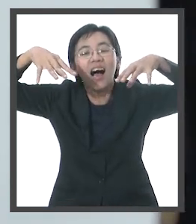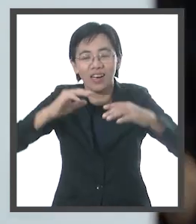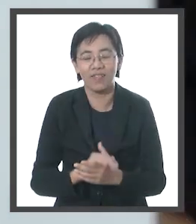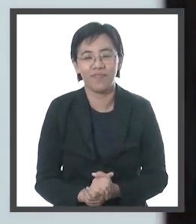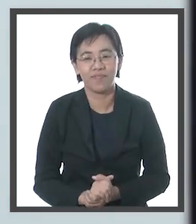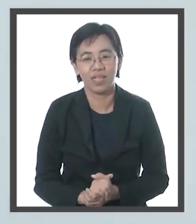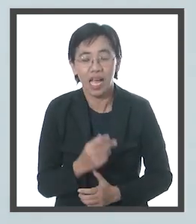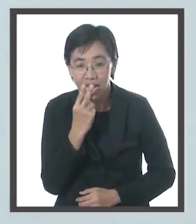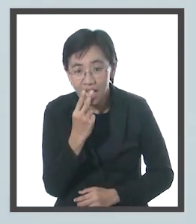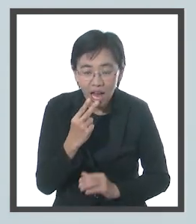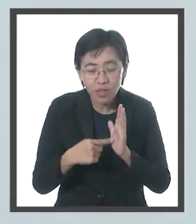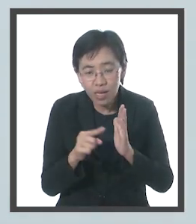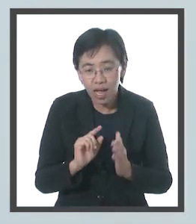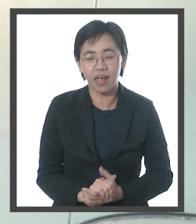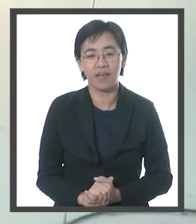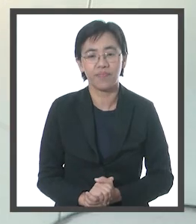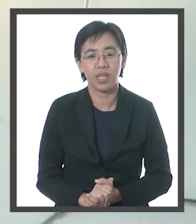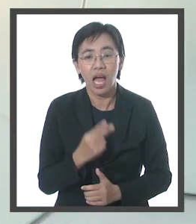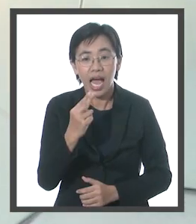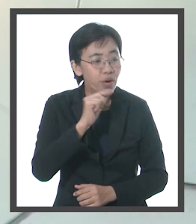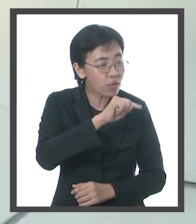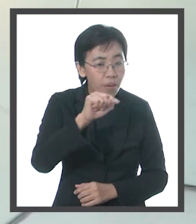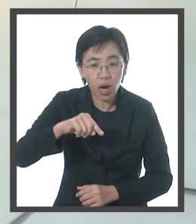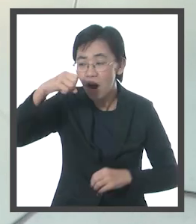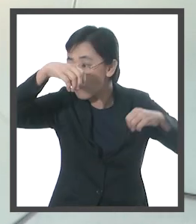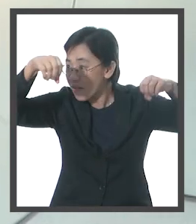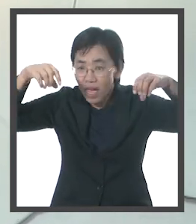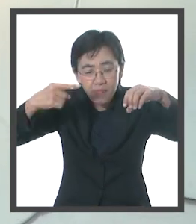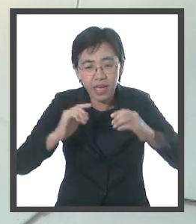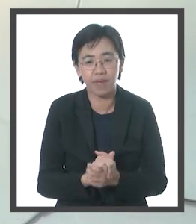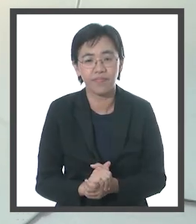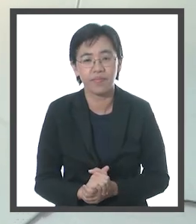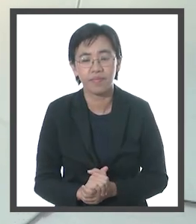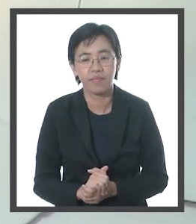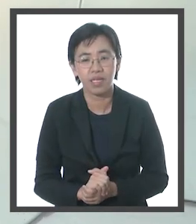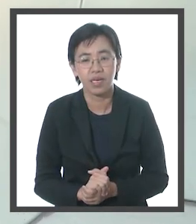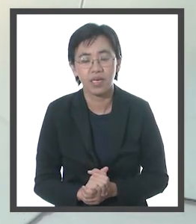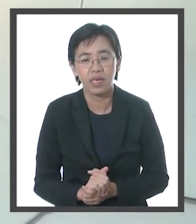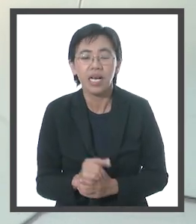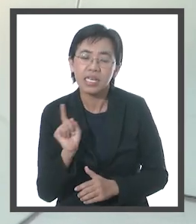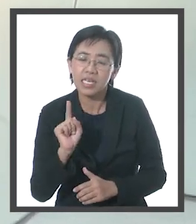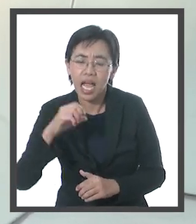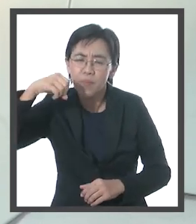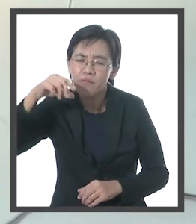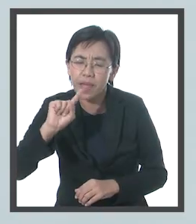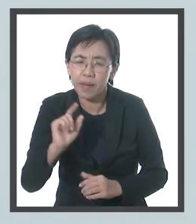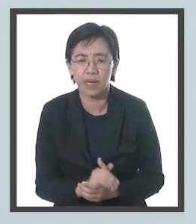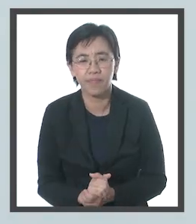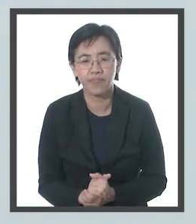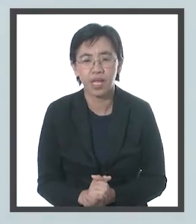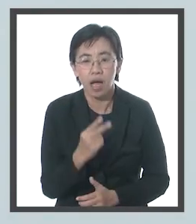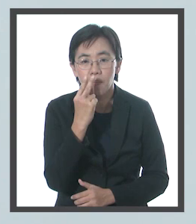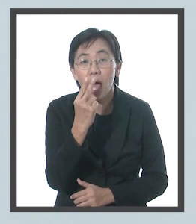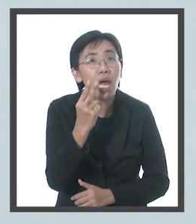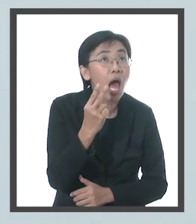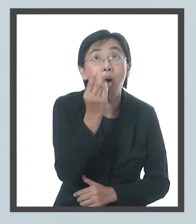ท์แล้วถ้าสังเกตอีกทีนึงก็คือเราจะเห็นไฟทั้งหมดเนี่ยค่ะเป็นอินเดเร็กไลท์ทั้งหมดด้วยค่ะก็คืออินเดเร็กไลท์หมายความว่าเราจะมองไปแล้วม